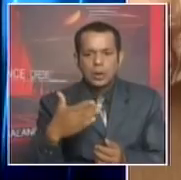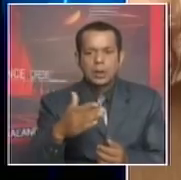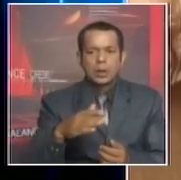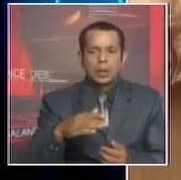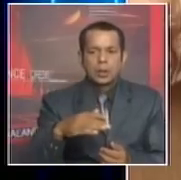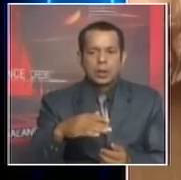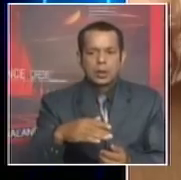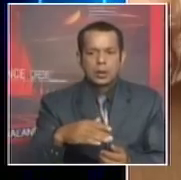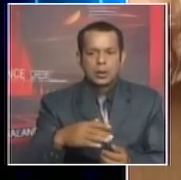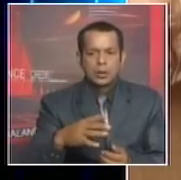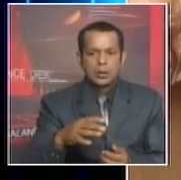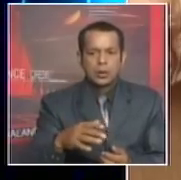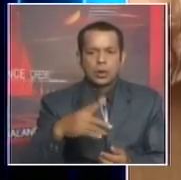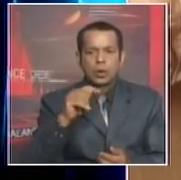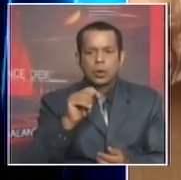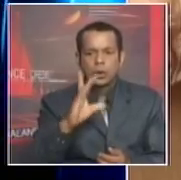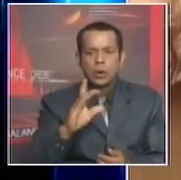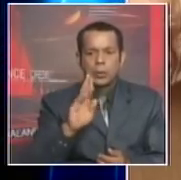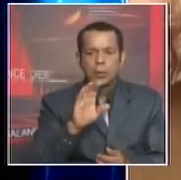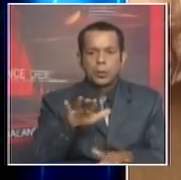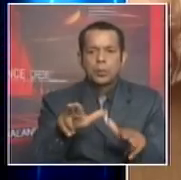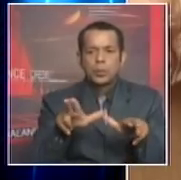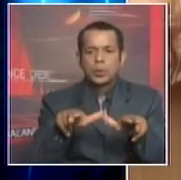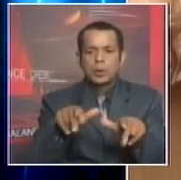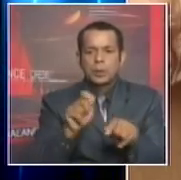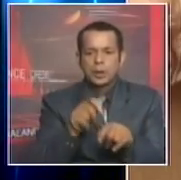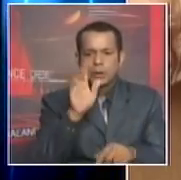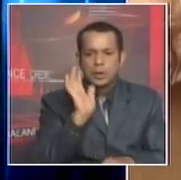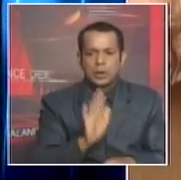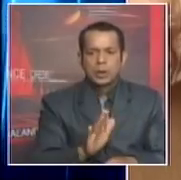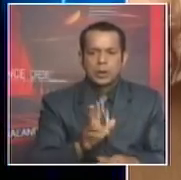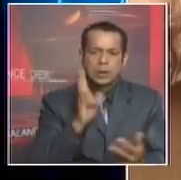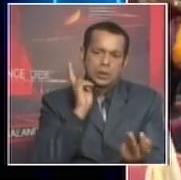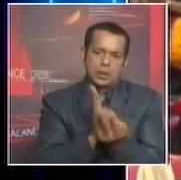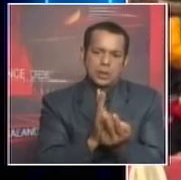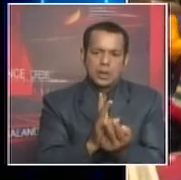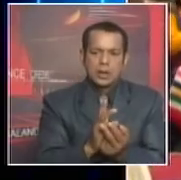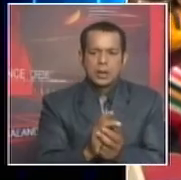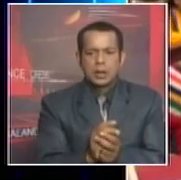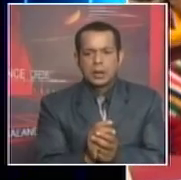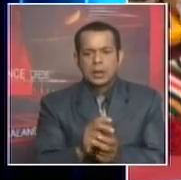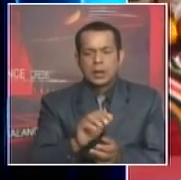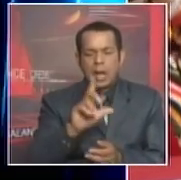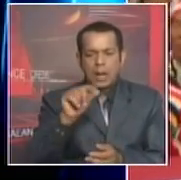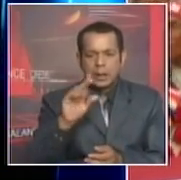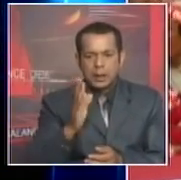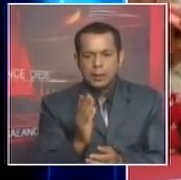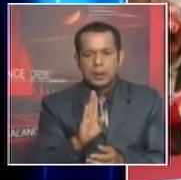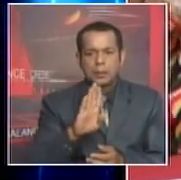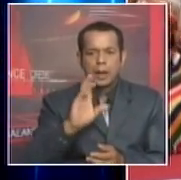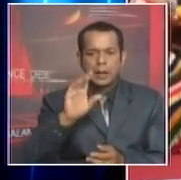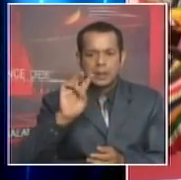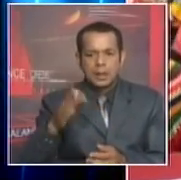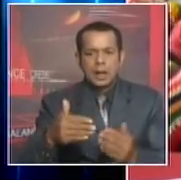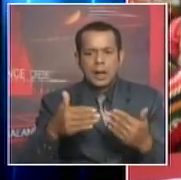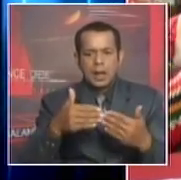एउटा कठपुतली बनेको चाहिँ हामीले प्रष्ट देखिन्छ। सबभन्दा घातक चाहिँ त्यहीँनिर भइरहेछ। आदिवासी जनजाति समुदाय लामो